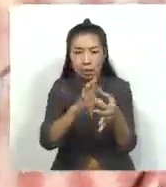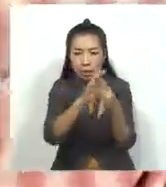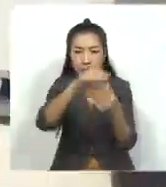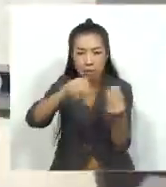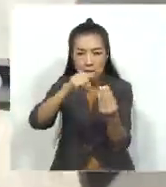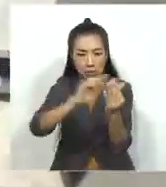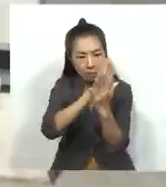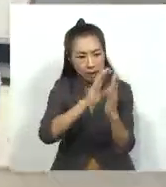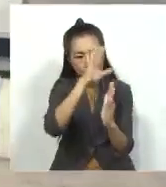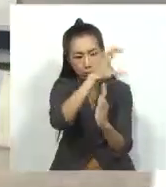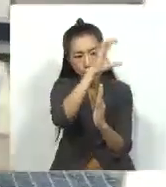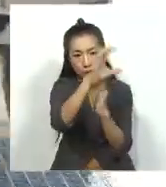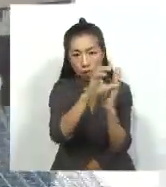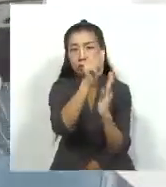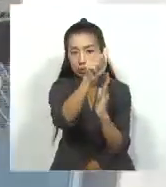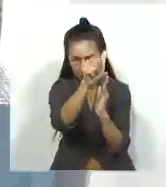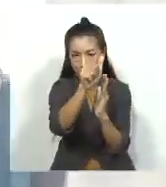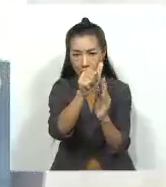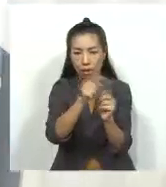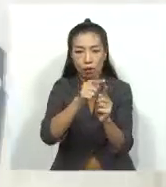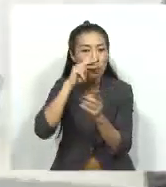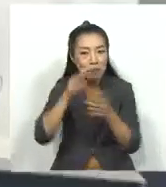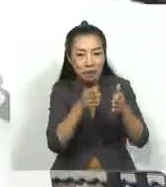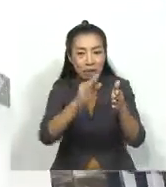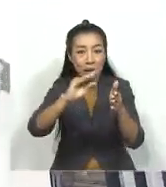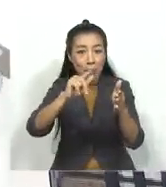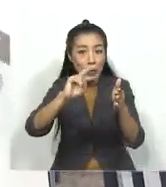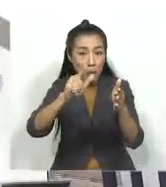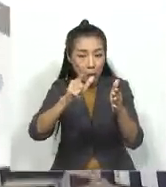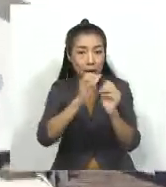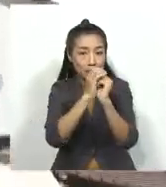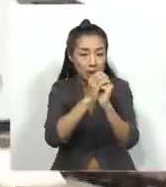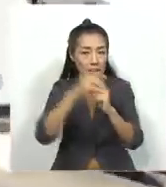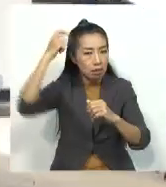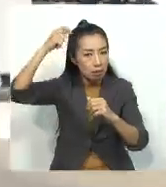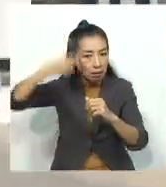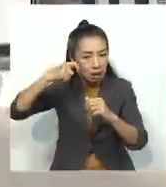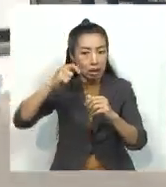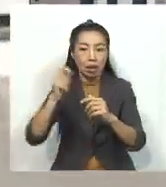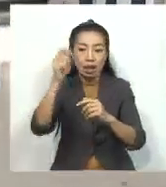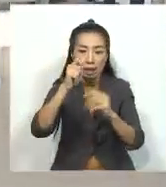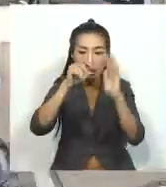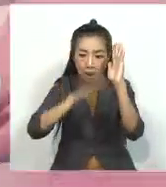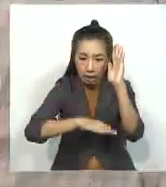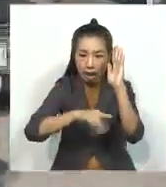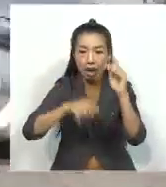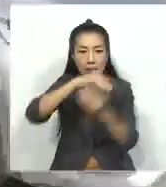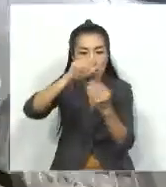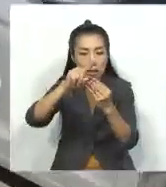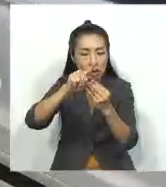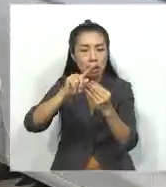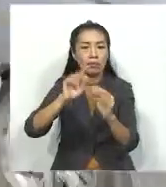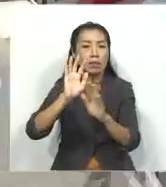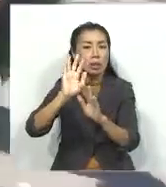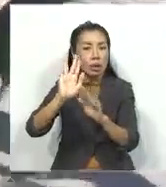ฐกิจกับประเทศในกลุ่มอนุภูมิภาคลุ่มแม่น้ำโขงจีนตอนใต้เมียนมาเอเชียใต้และเขตเศรษฐกิจอนุ